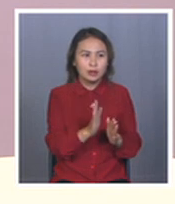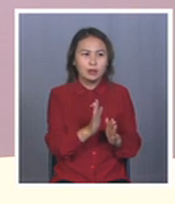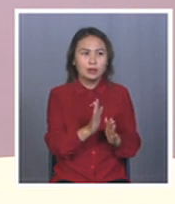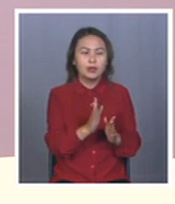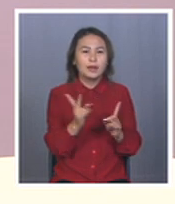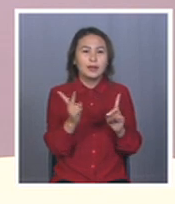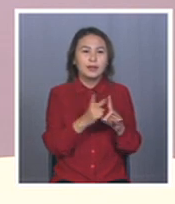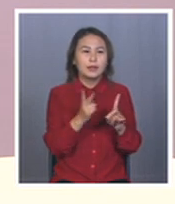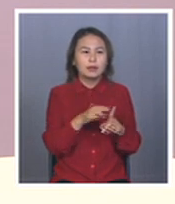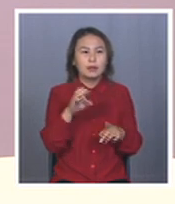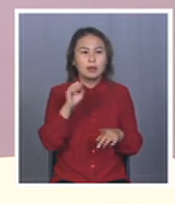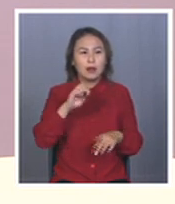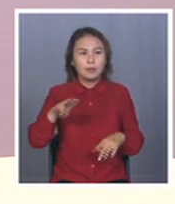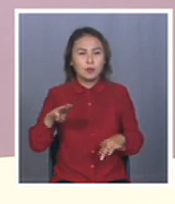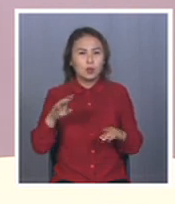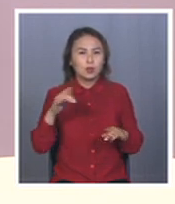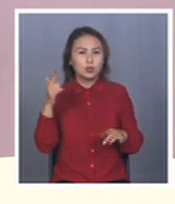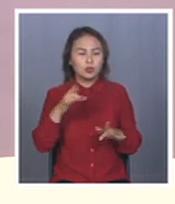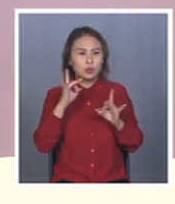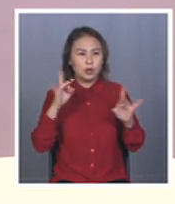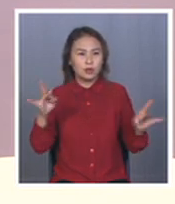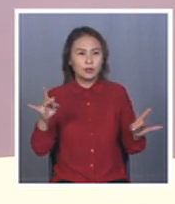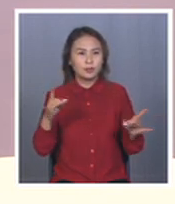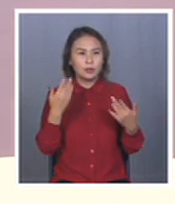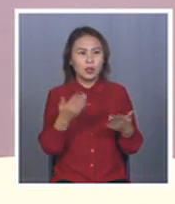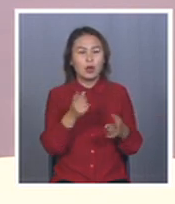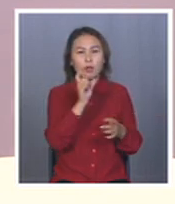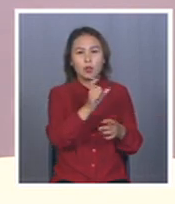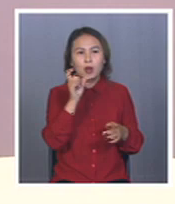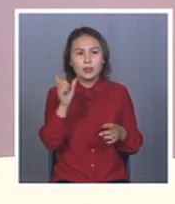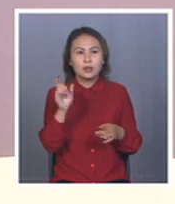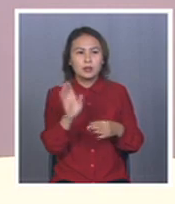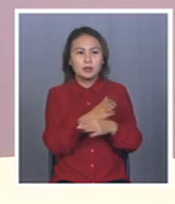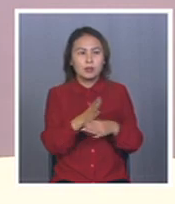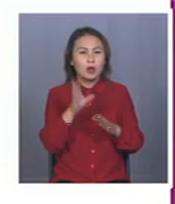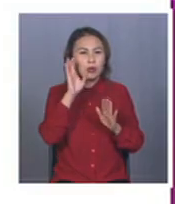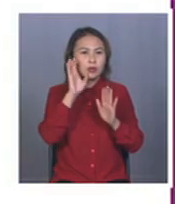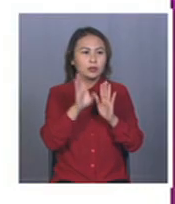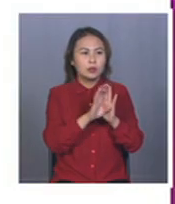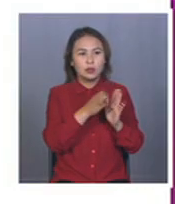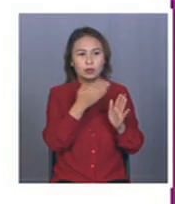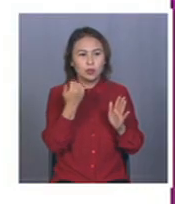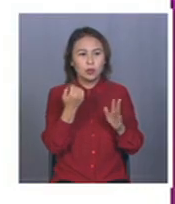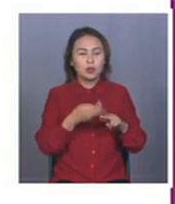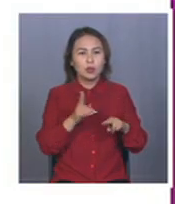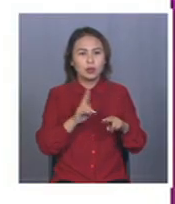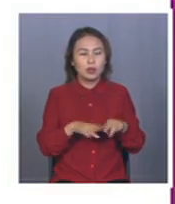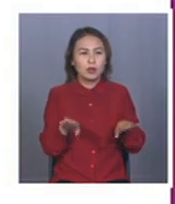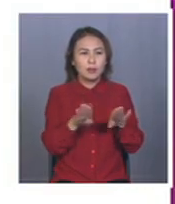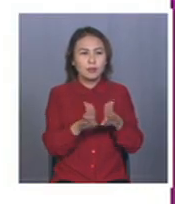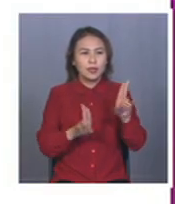буын тап жуан айтылып тұр. Яғни, буын үндестігі заңына бағынбай тұр екен. Олай болса, мына